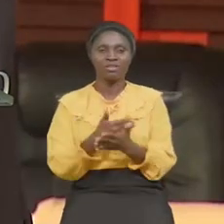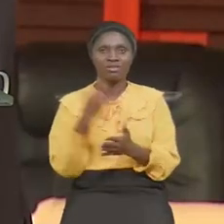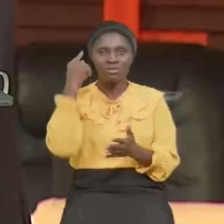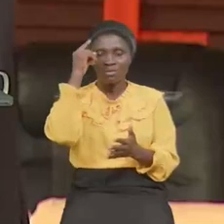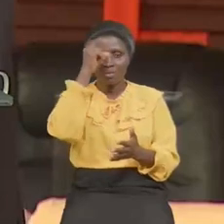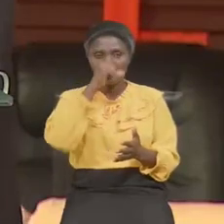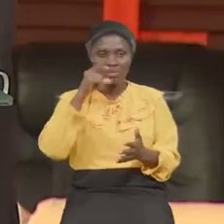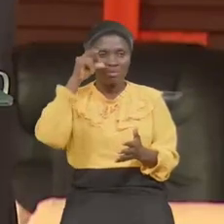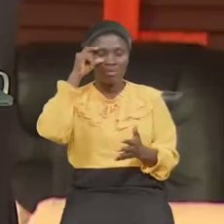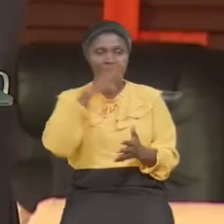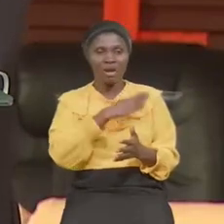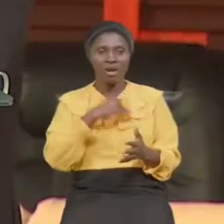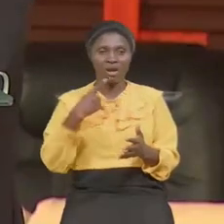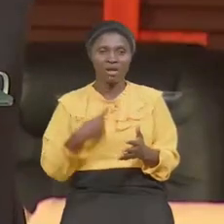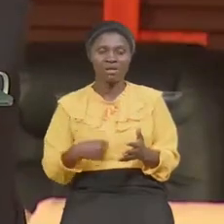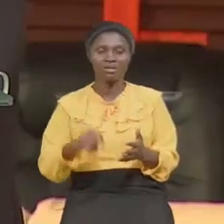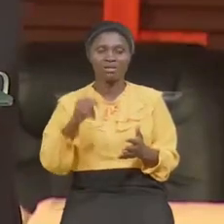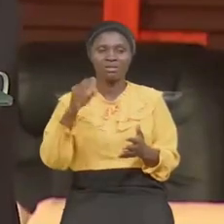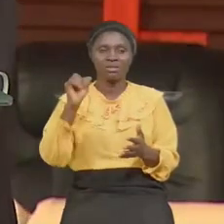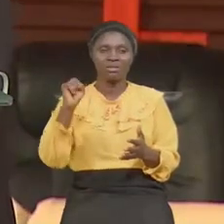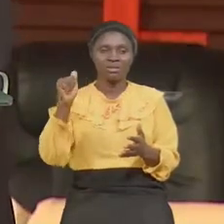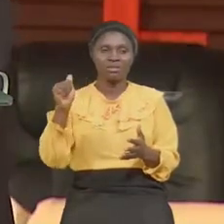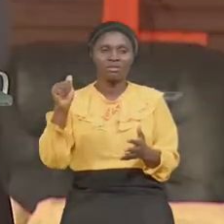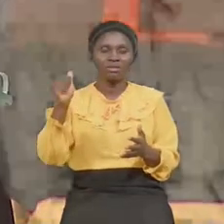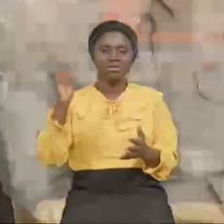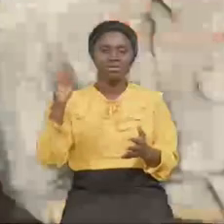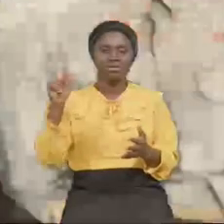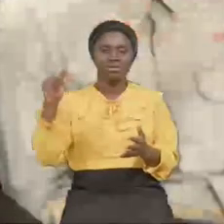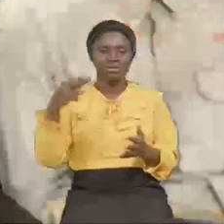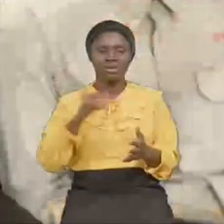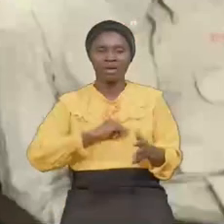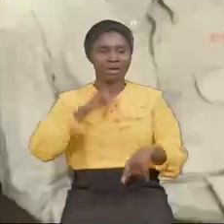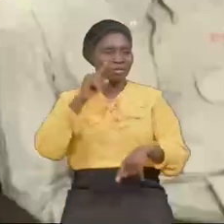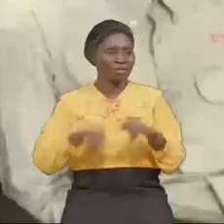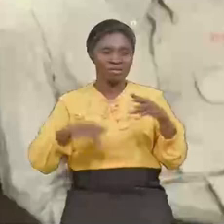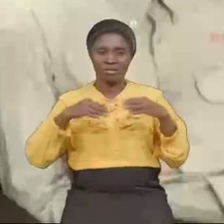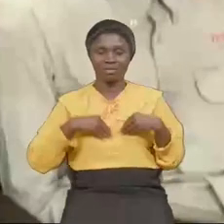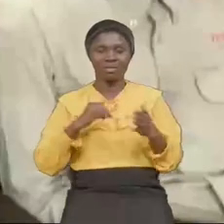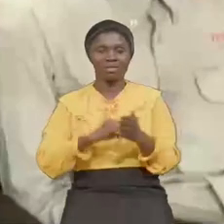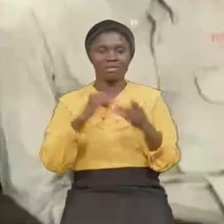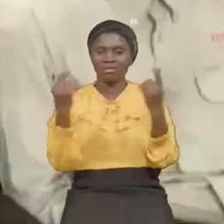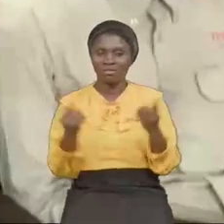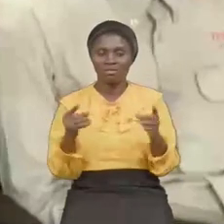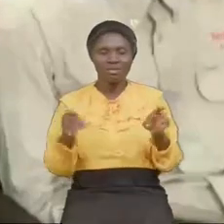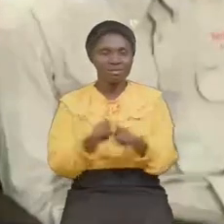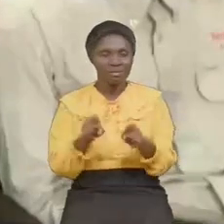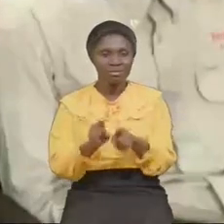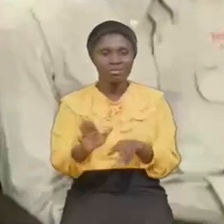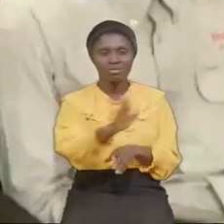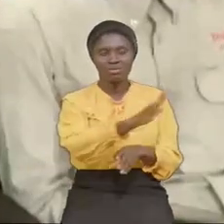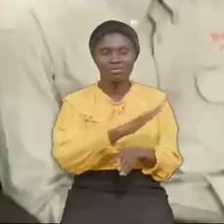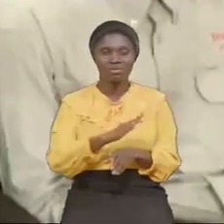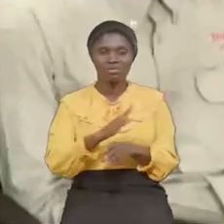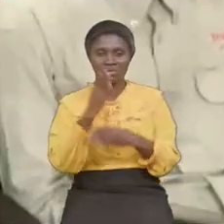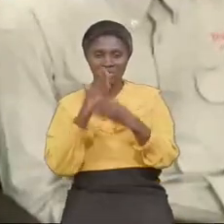assemblées. Je n'ai pu voir le crime s'associer aux solennités. Aux nouvelles